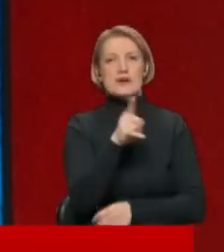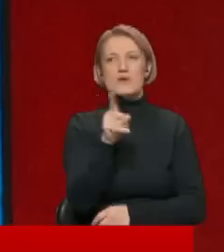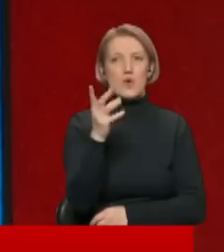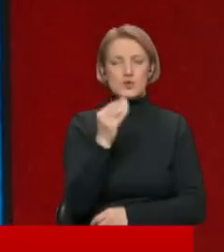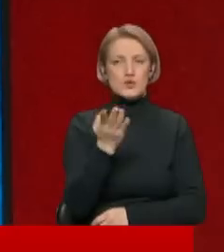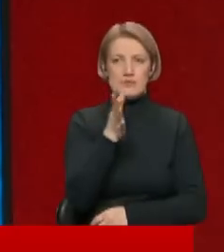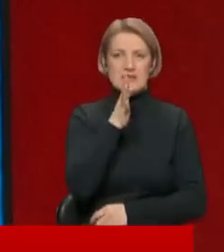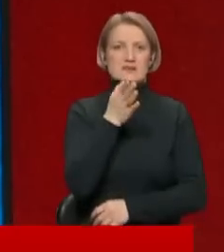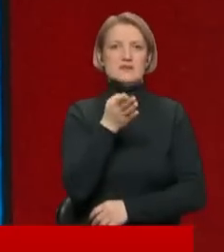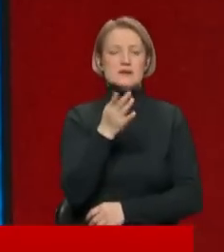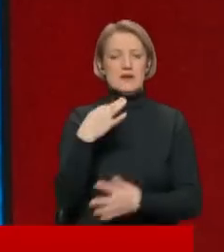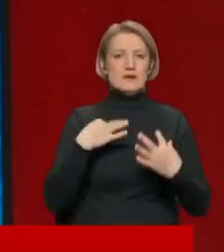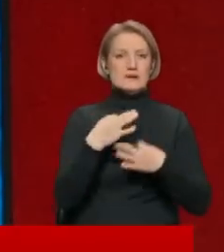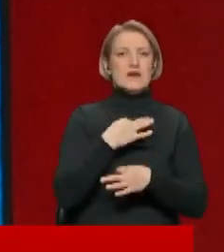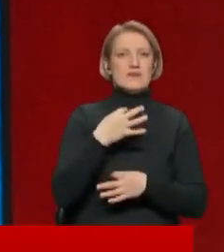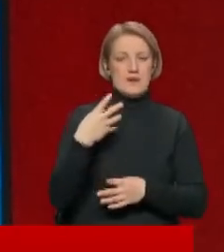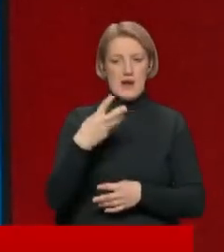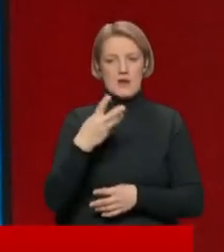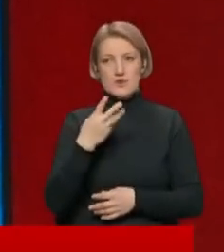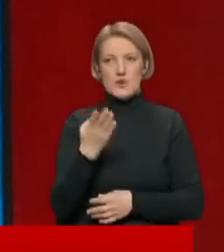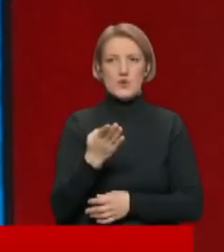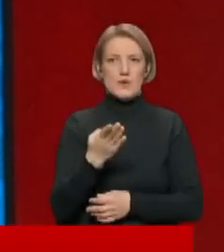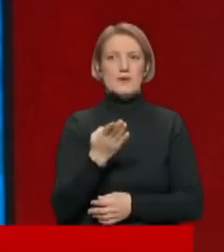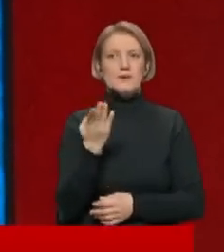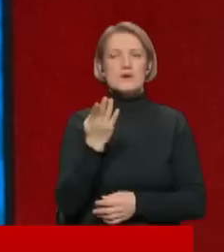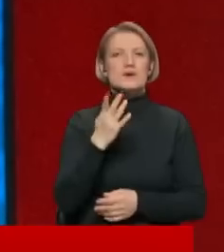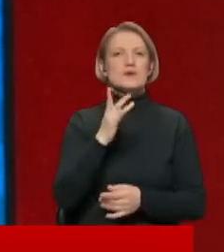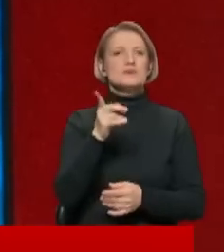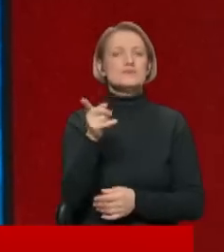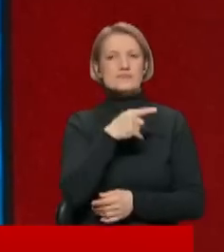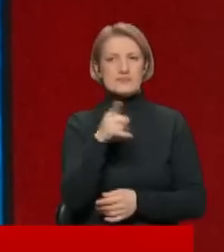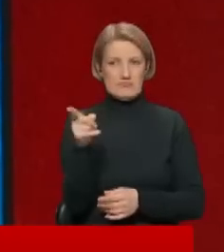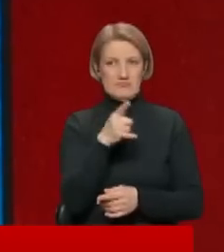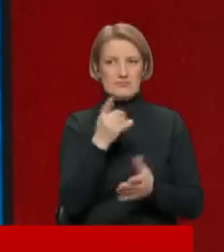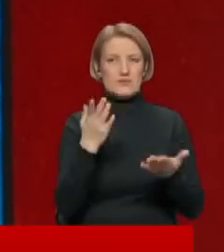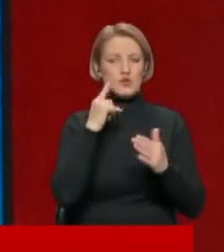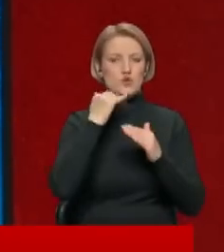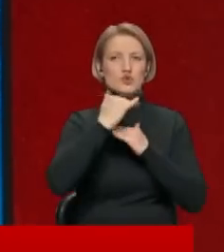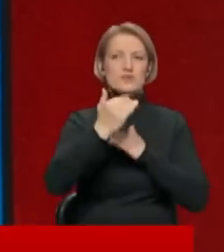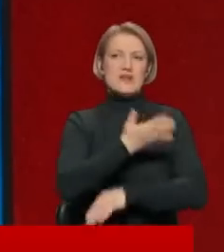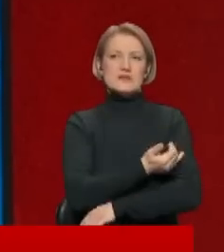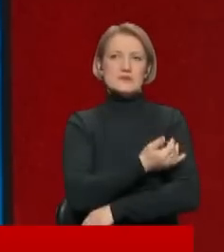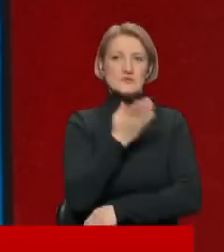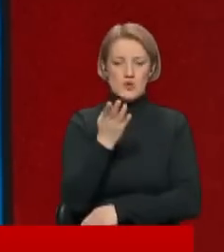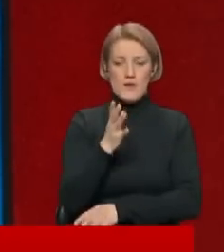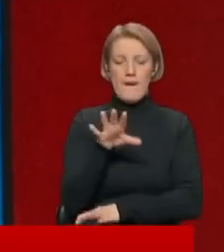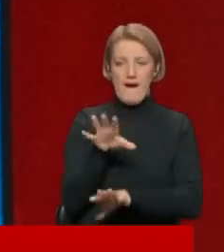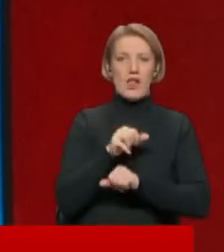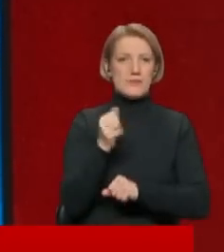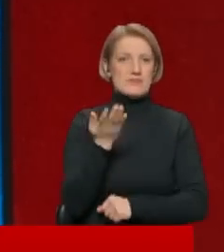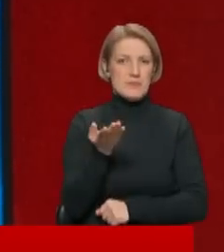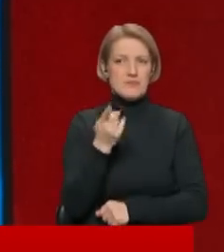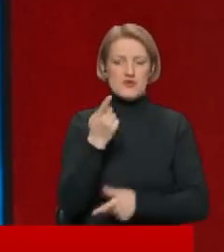o açıdan Sayın Erdoğan sure takttan görünene husumet oralara yönlendirerek toplumsal tansiyonu emebilir miyim diye bir